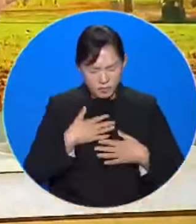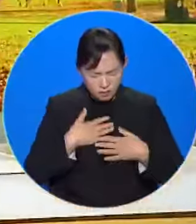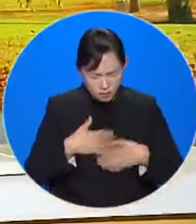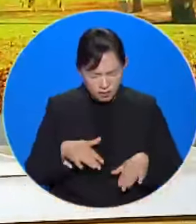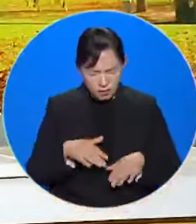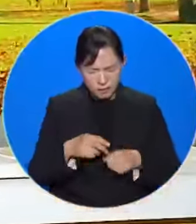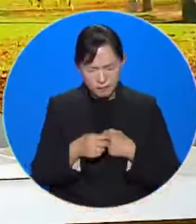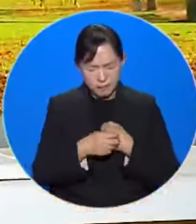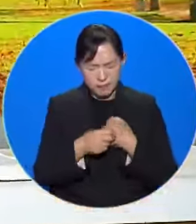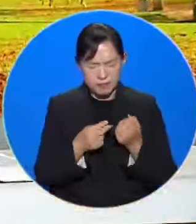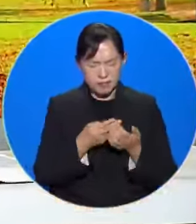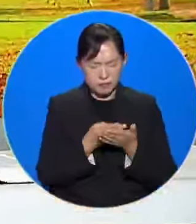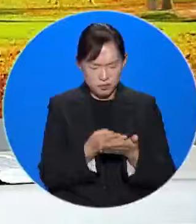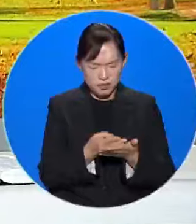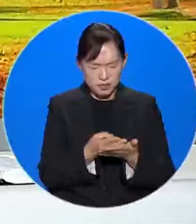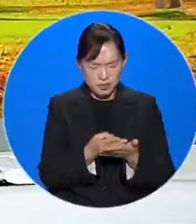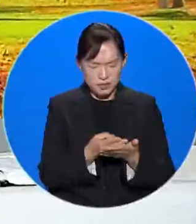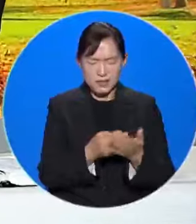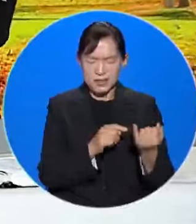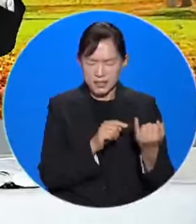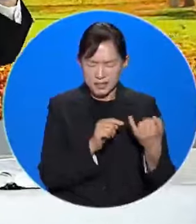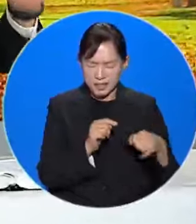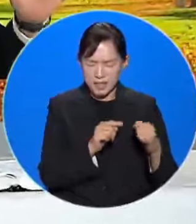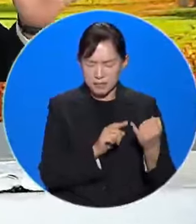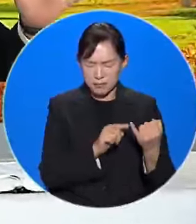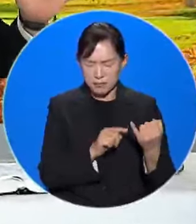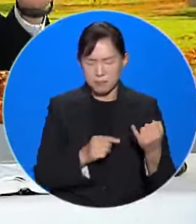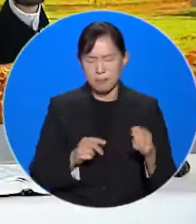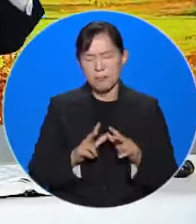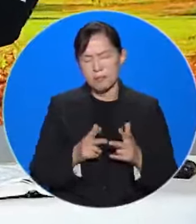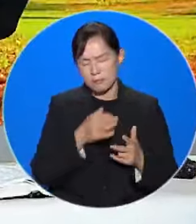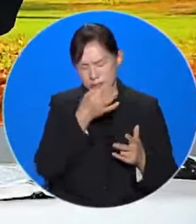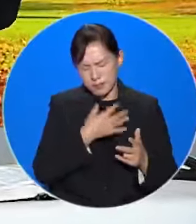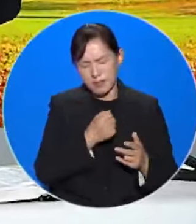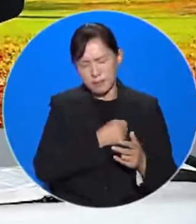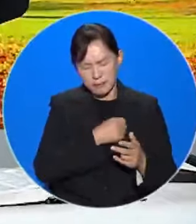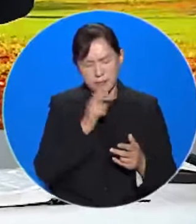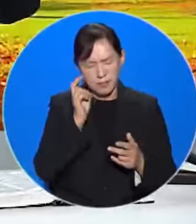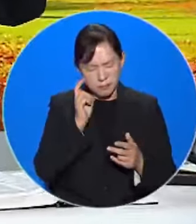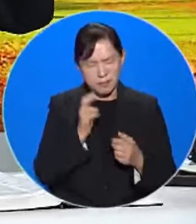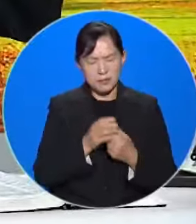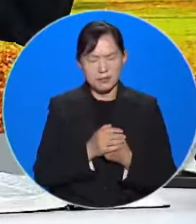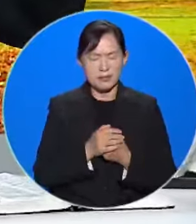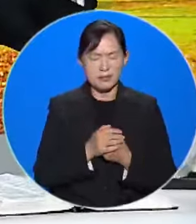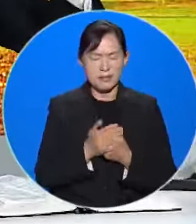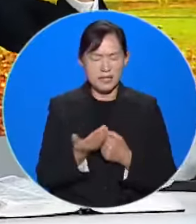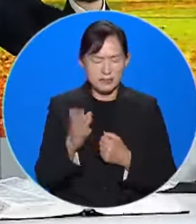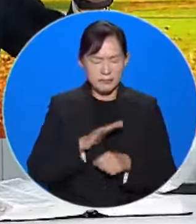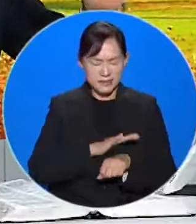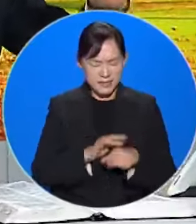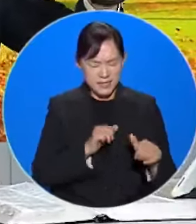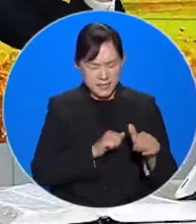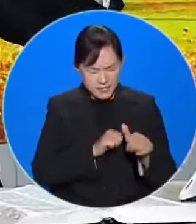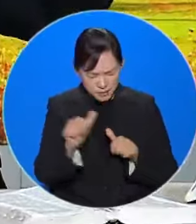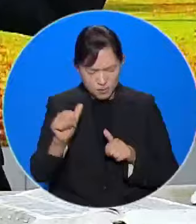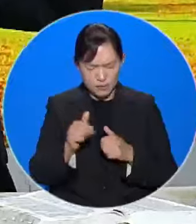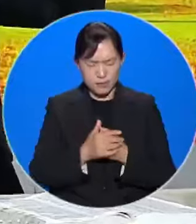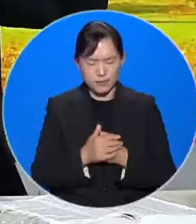가운데 병상에 누워있는 우리 최인혜 자매, 본인도 참 많이 힘들고 답답할 줄 압니다. 하나님, 잘 이겨내게 하여